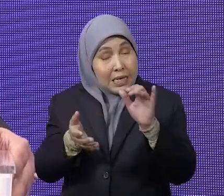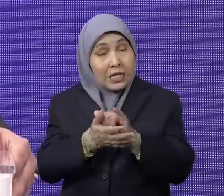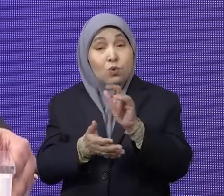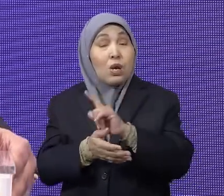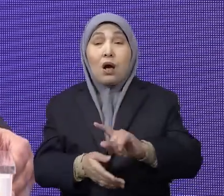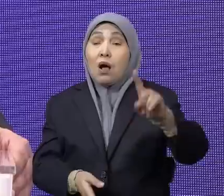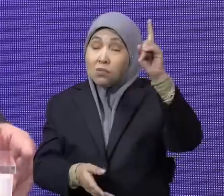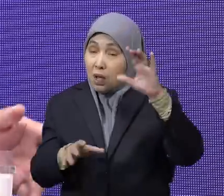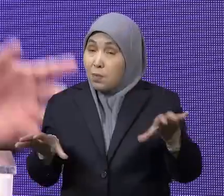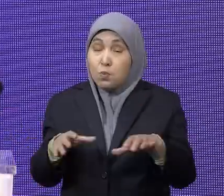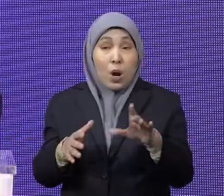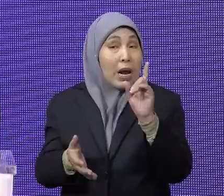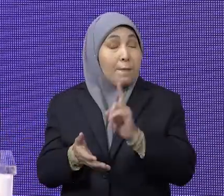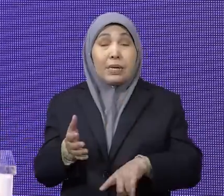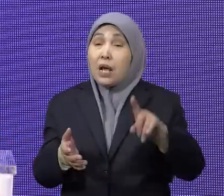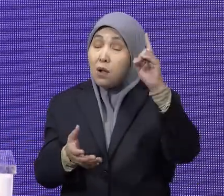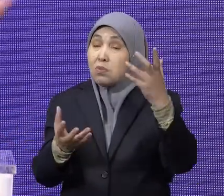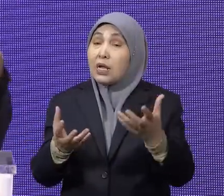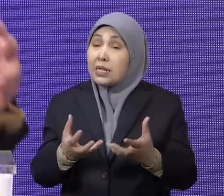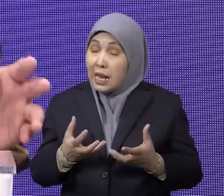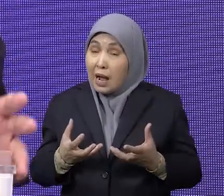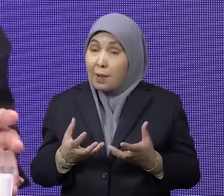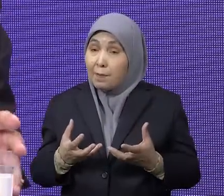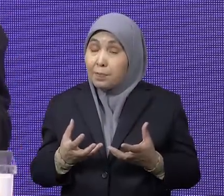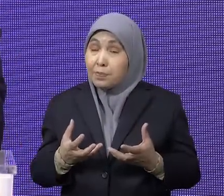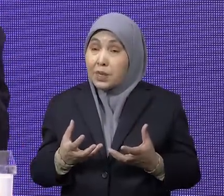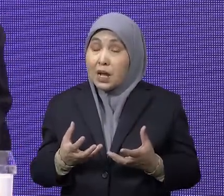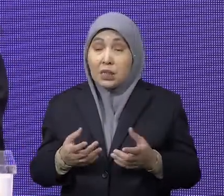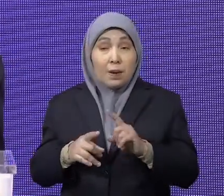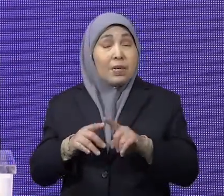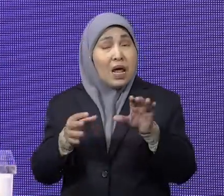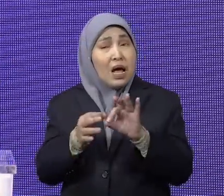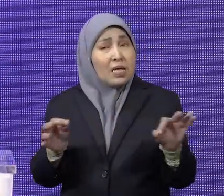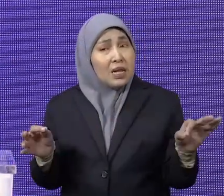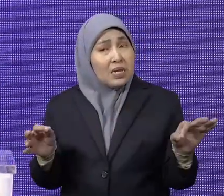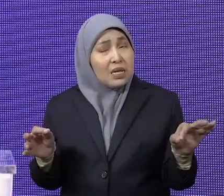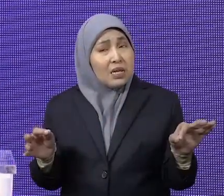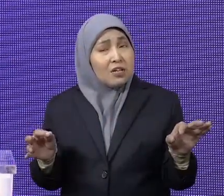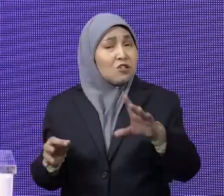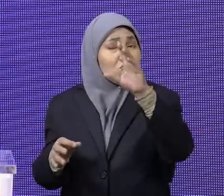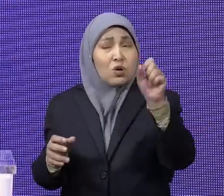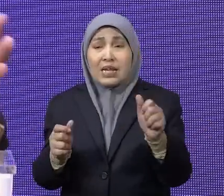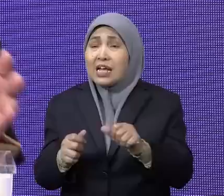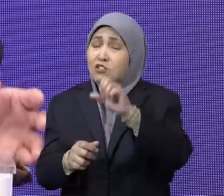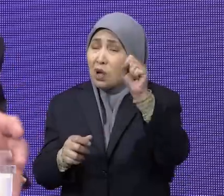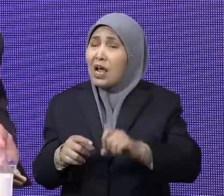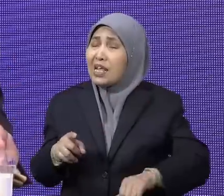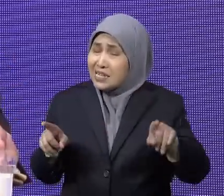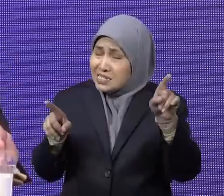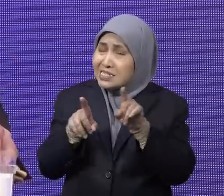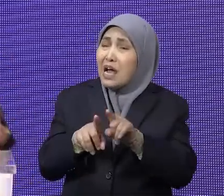demikianlah Allah berbuat apa yang dikehendaki. Yaf'alu ma yasha. Tapi dalam ayat ni tak kala mana disoal dengan soalan yang hampir